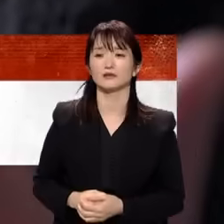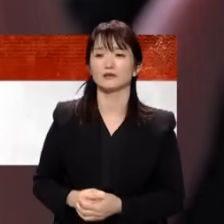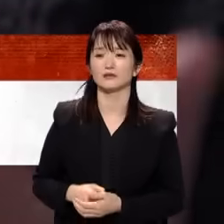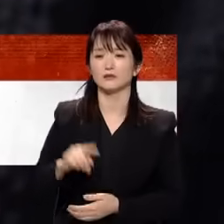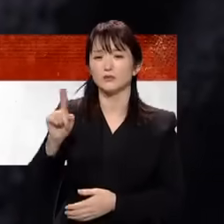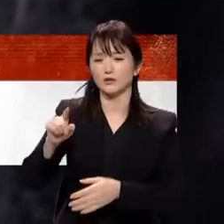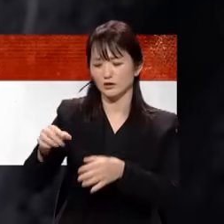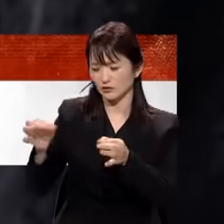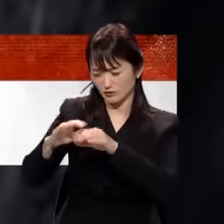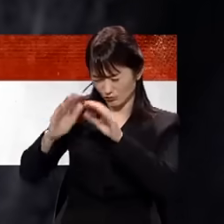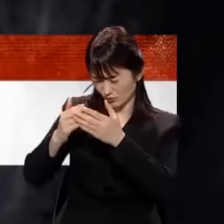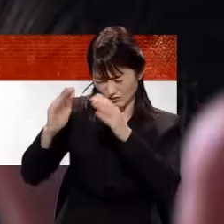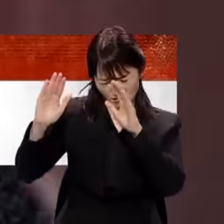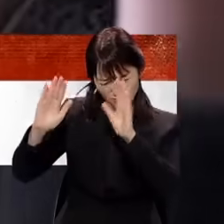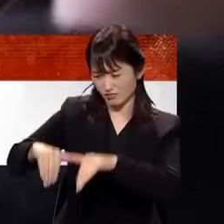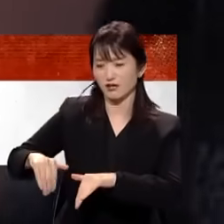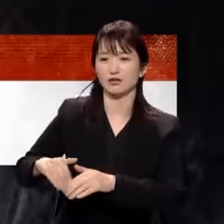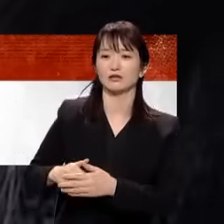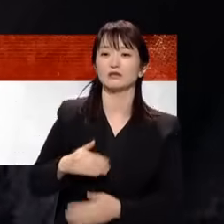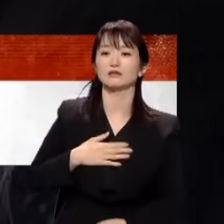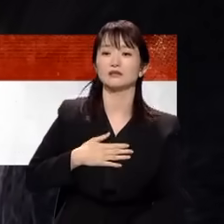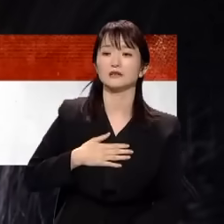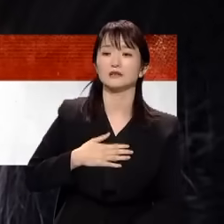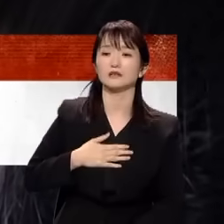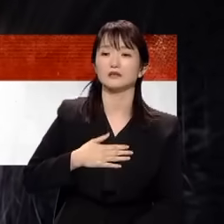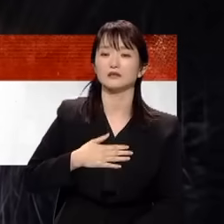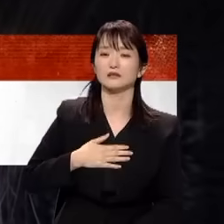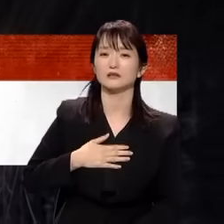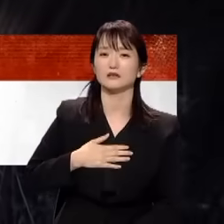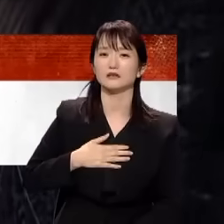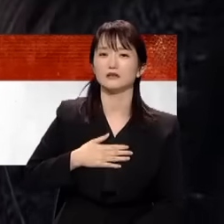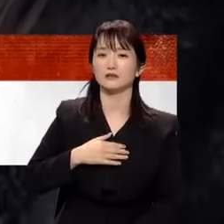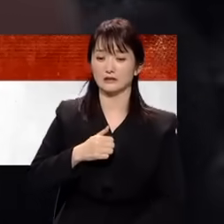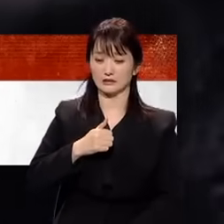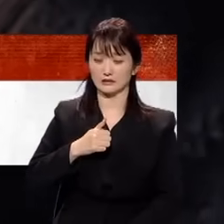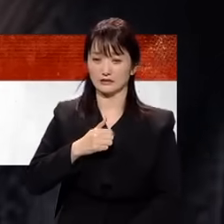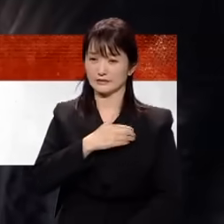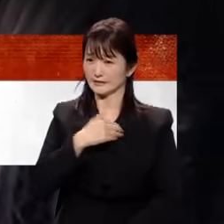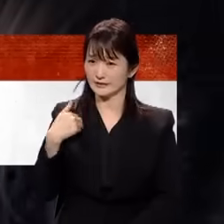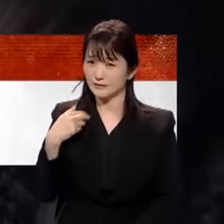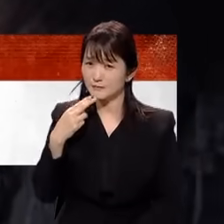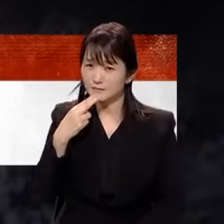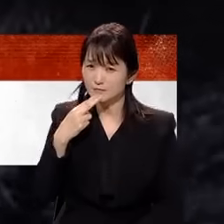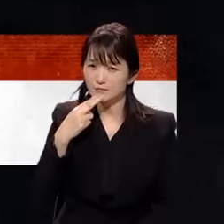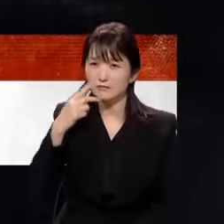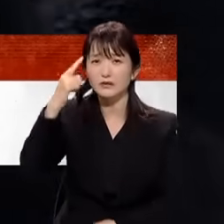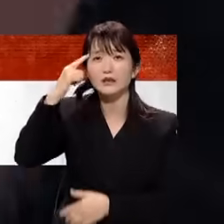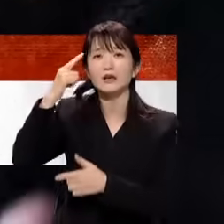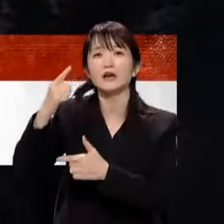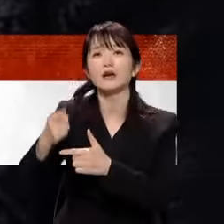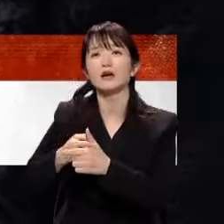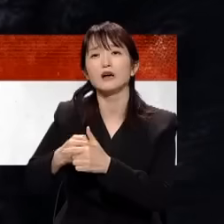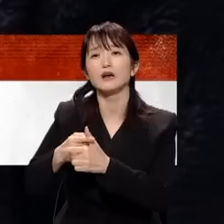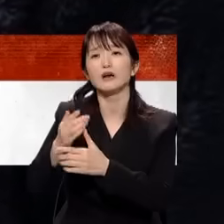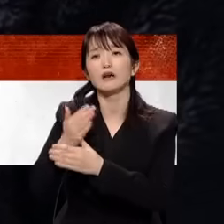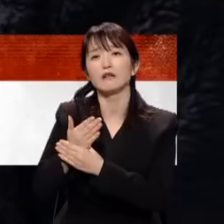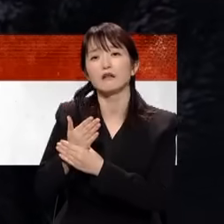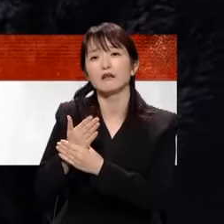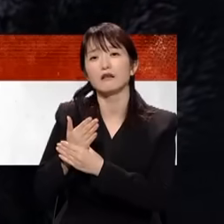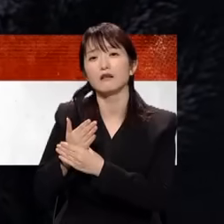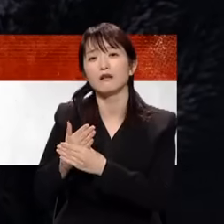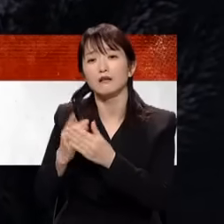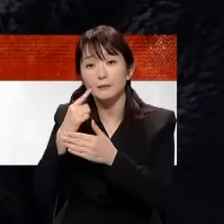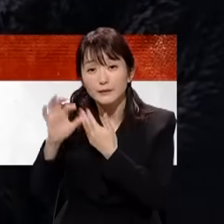한순간에 모든 게 다 무너지고 내 자신도 없어지고 의욕도 없어지고 만약에 내가